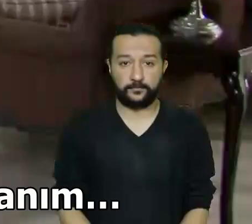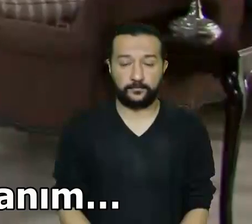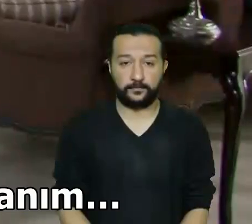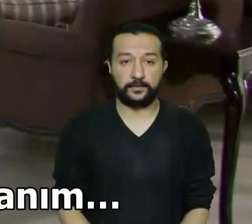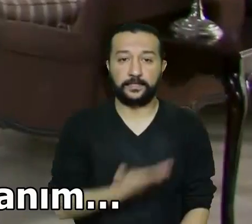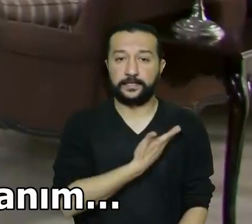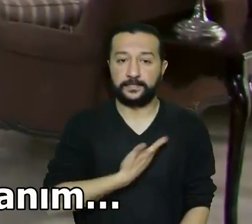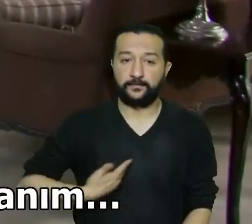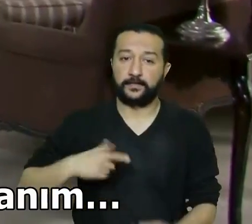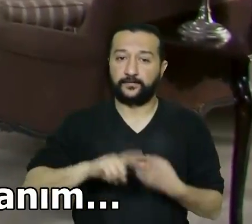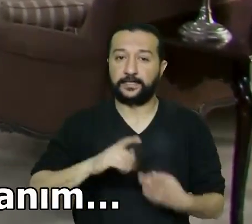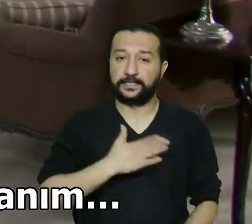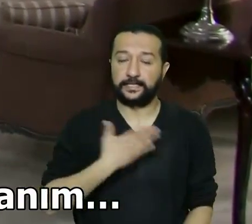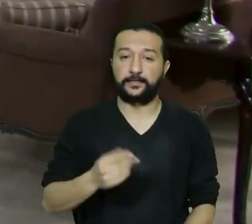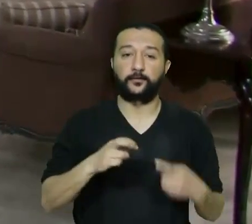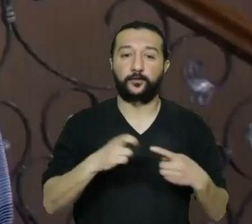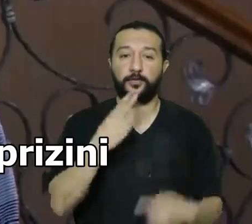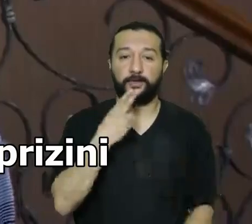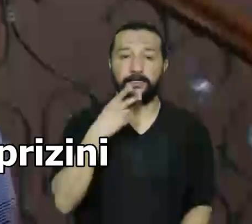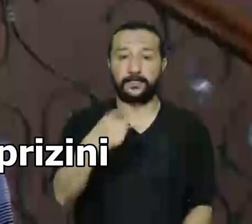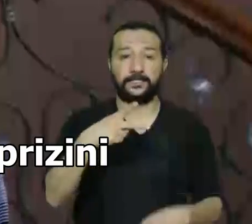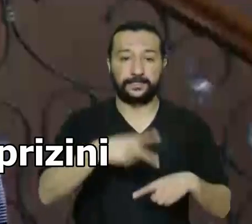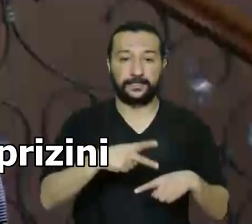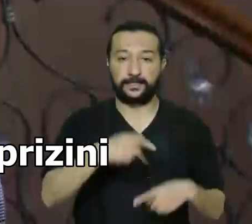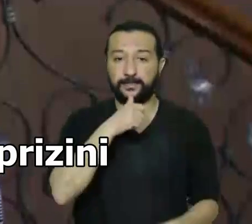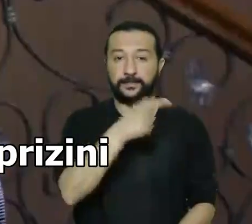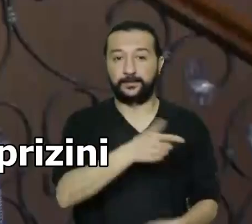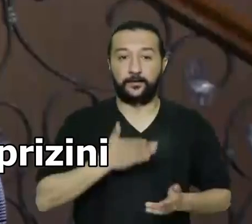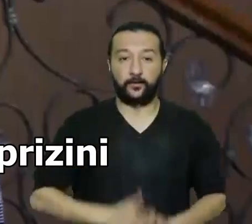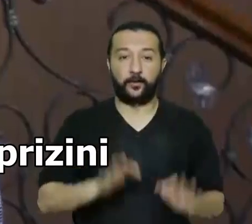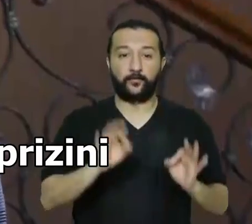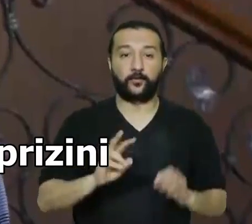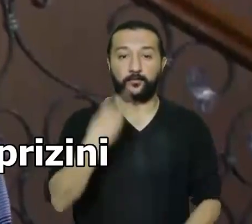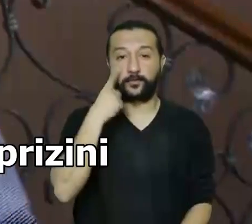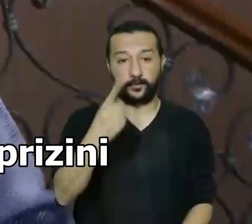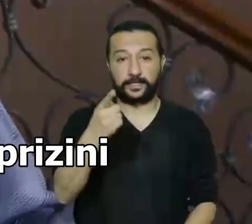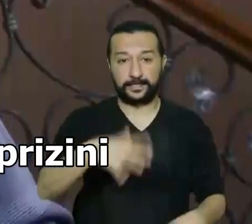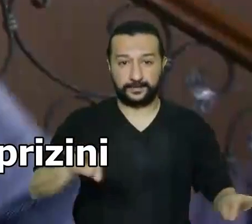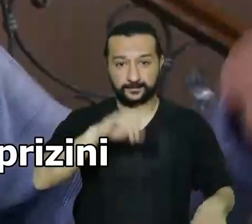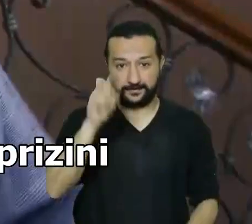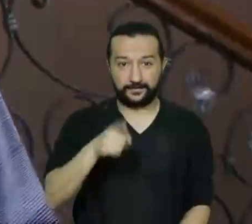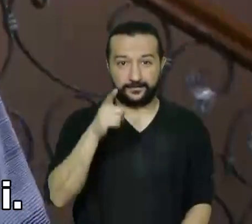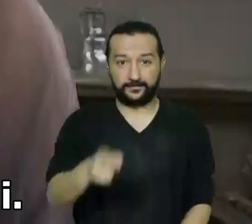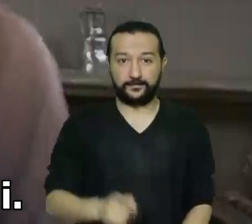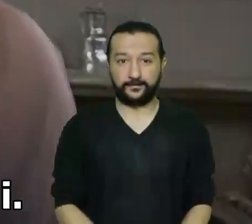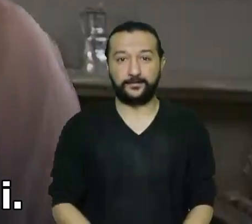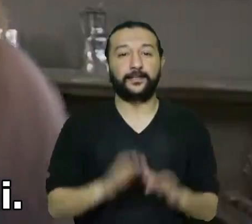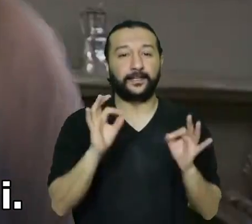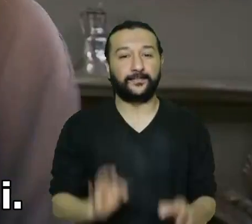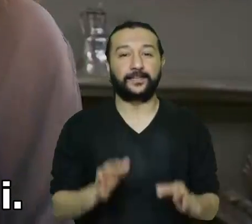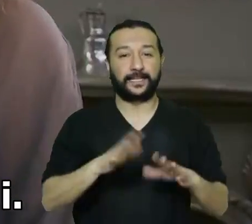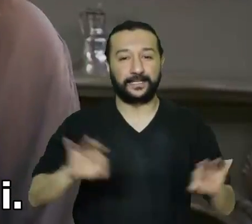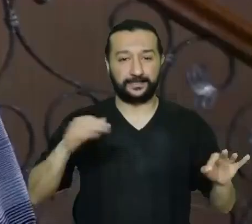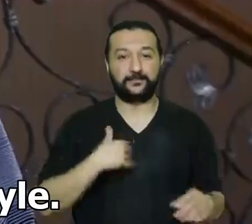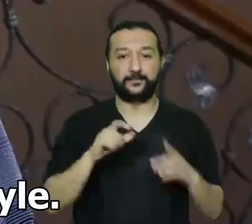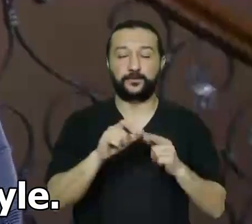Hayal. Sevgili ve saygıdeğer Riyam Hanım. Zarp Bey'in doğum günü sürprizini görmeye hazır mıyız? Evet,